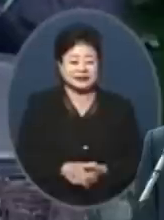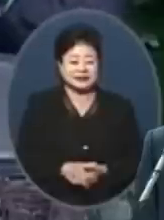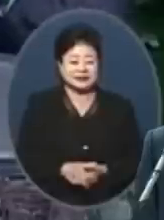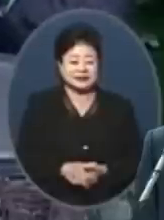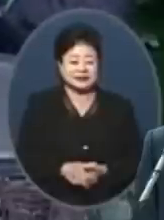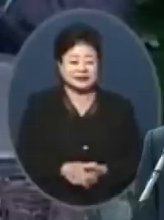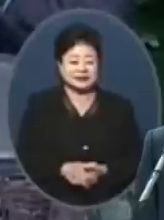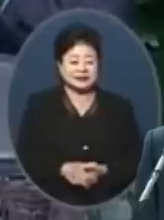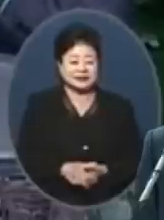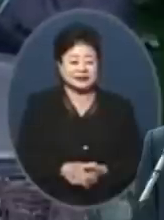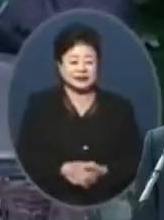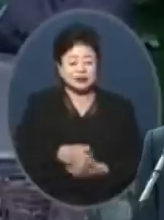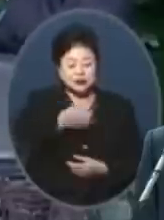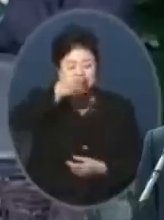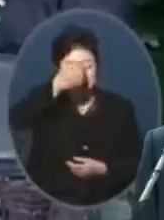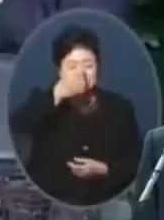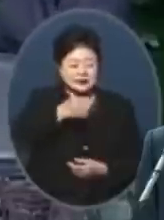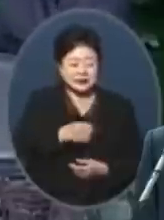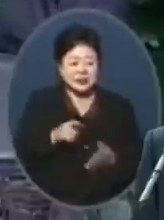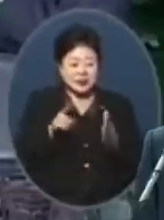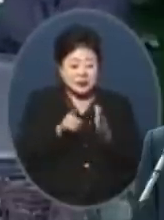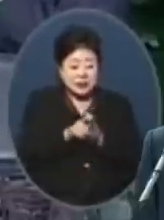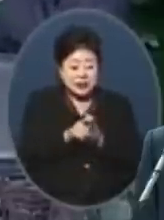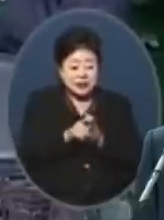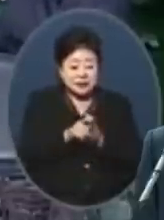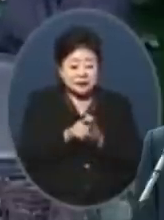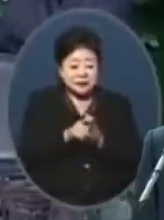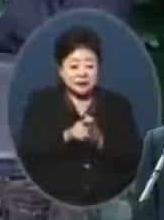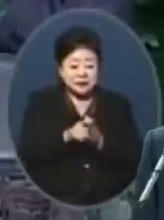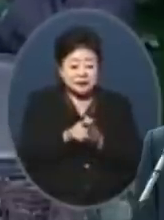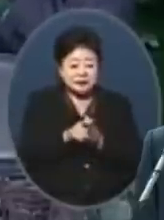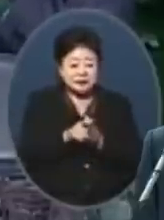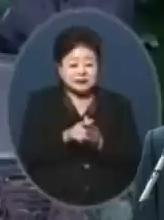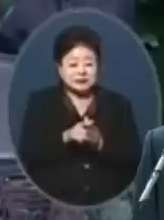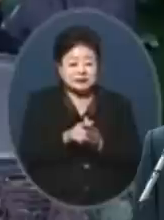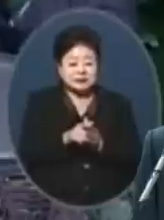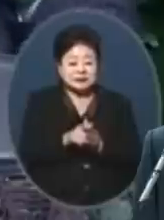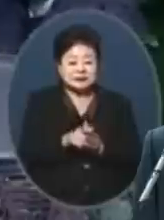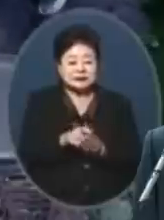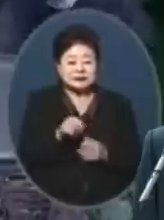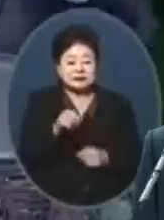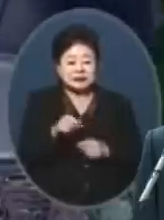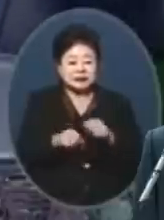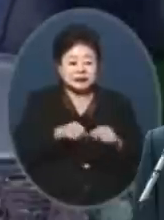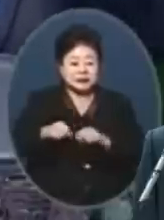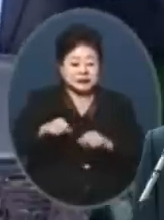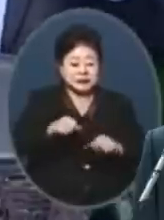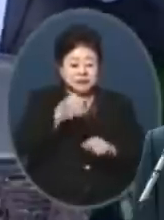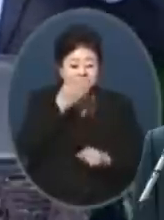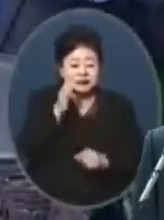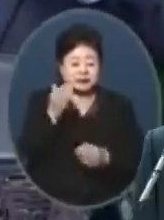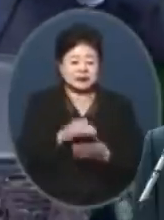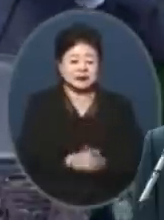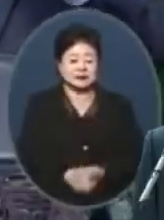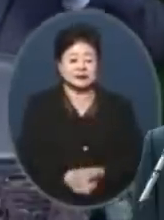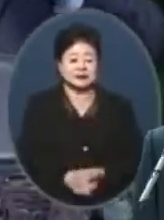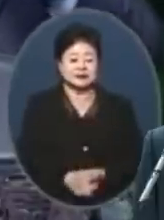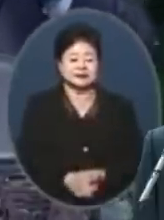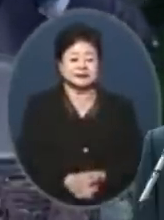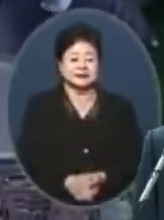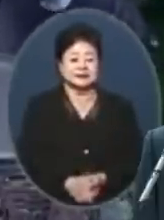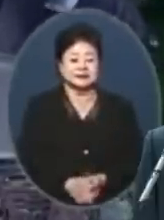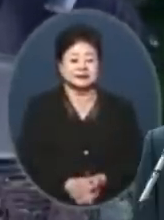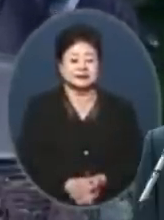is faith. 꿈은 믿음이라는 발다리를 가지고 있는 것입니다. So faith has to be the